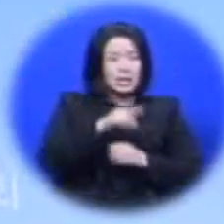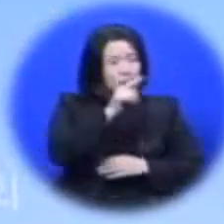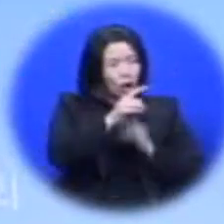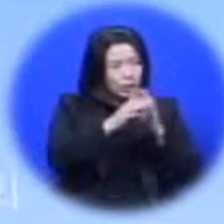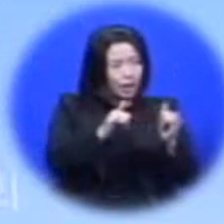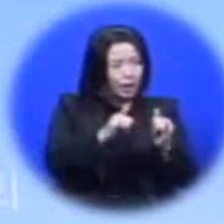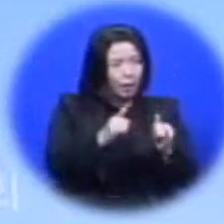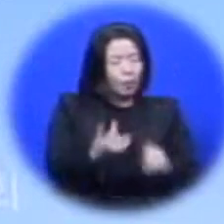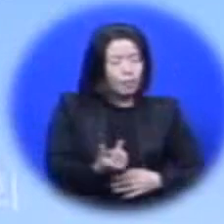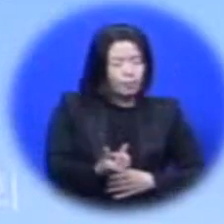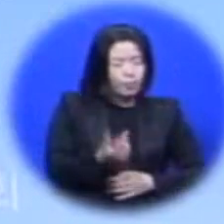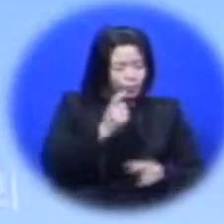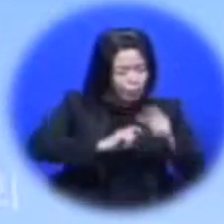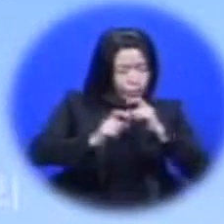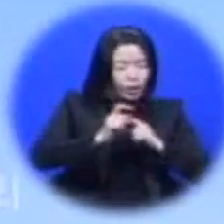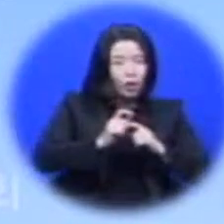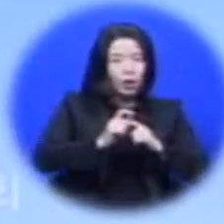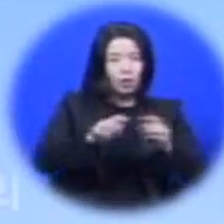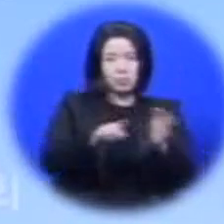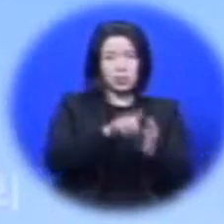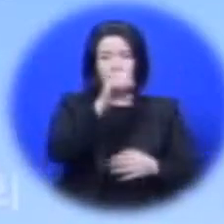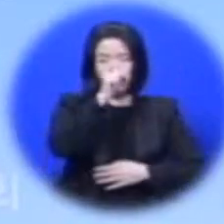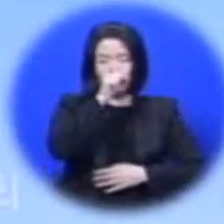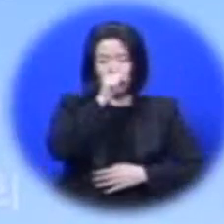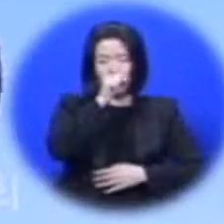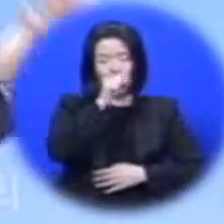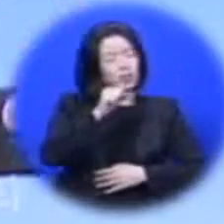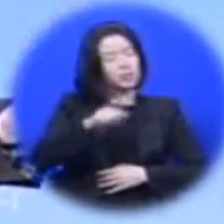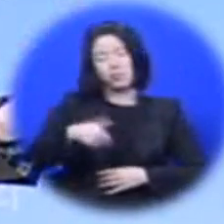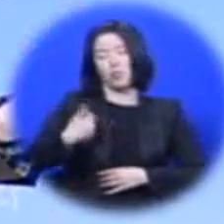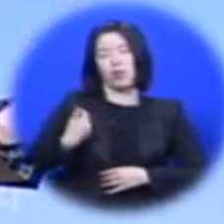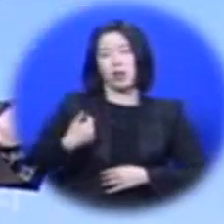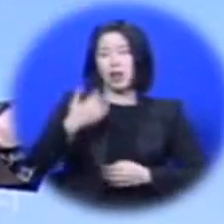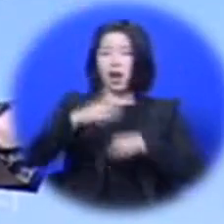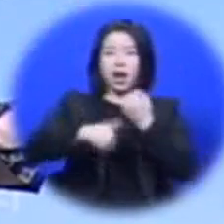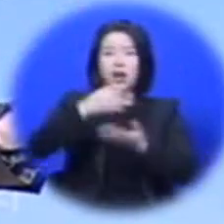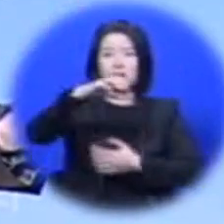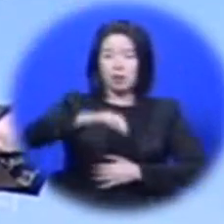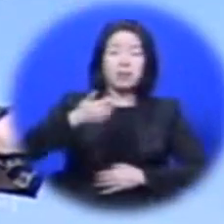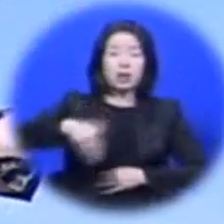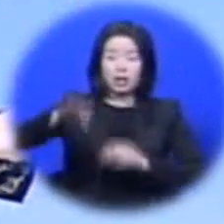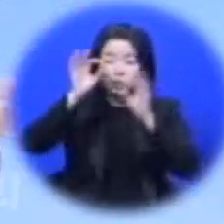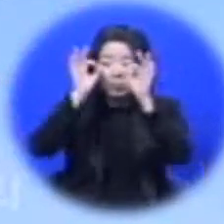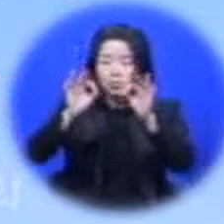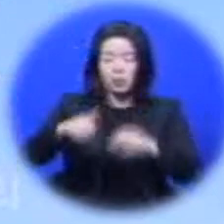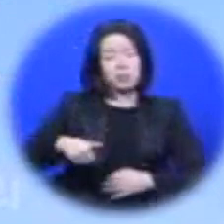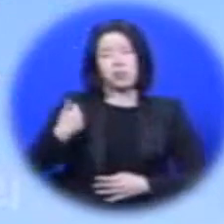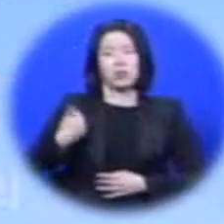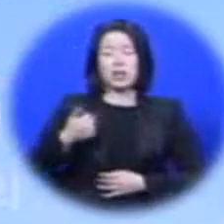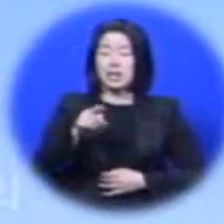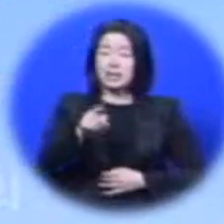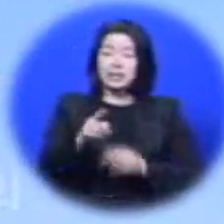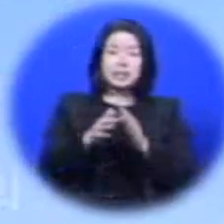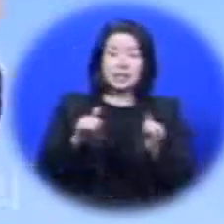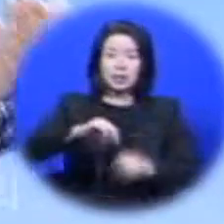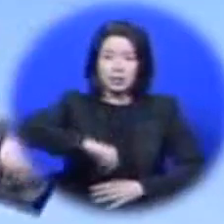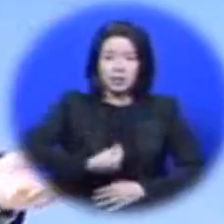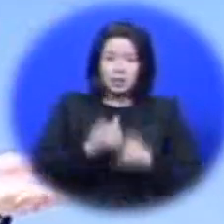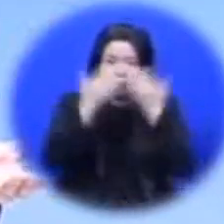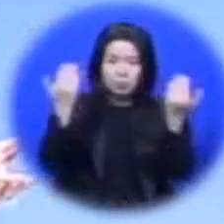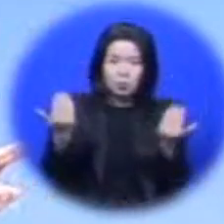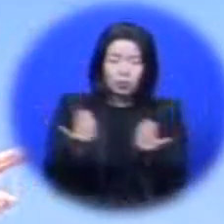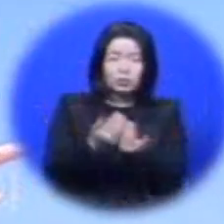좋아. 모르는 일이라는 거죠. 하나님 앞에 가보면 그 사람이 자기의 모든 것을